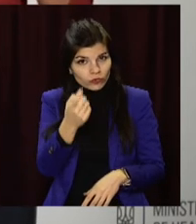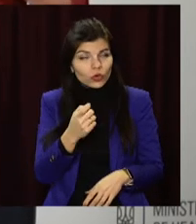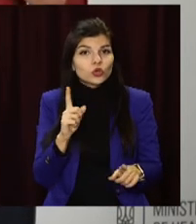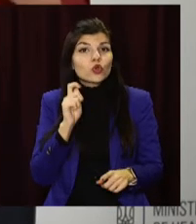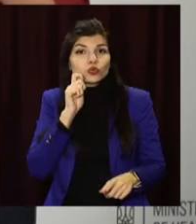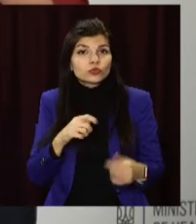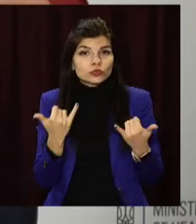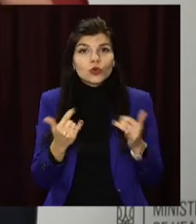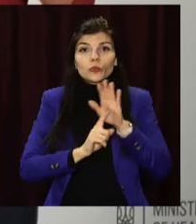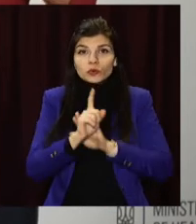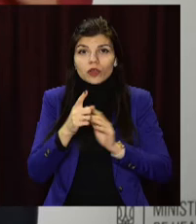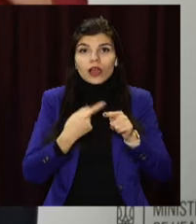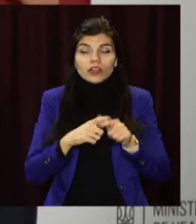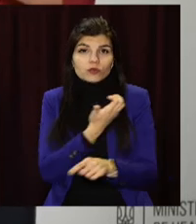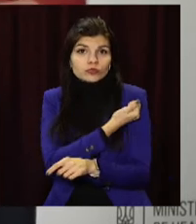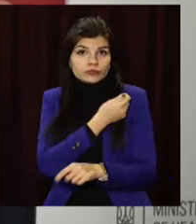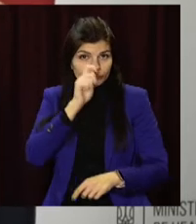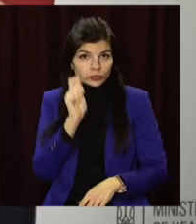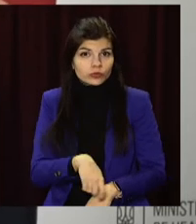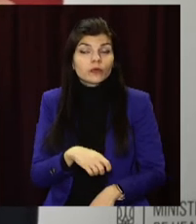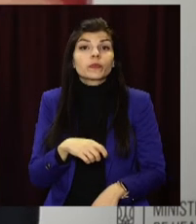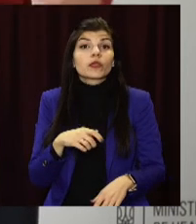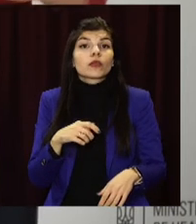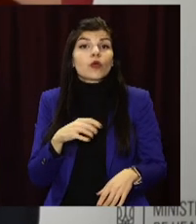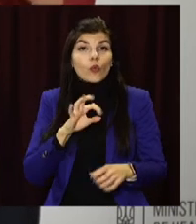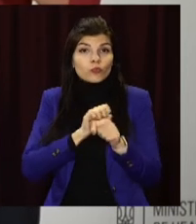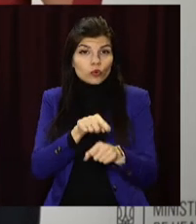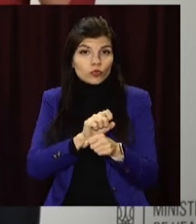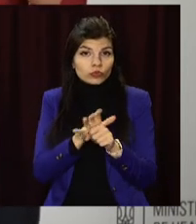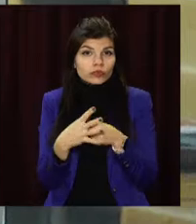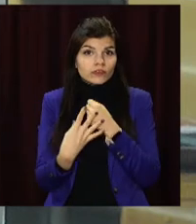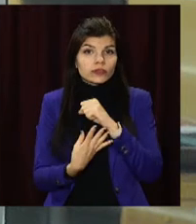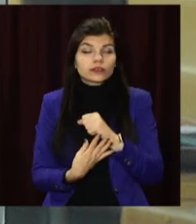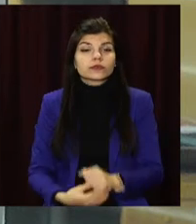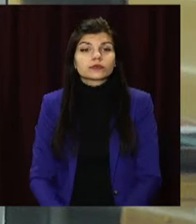в Україні розпочинається процес вакцинації проти COVID-19.